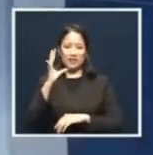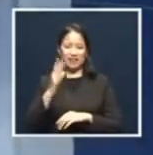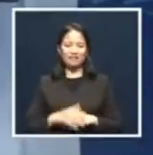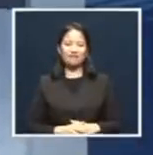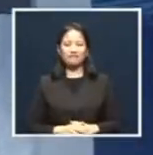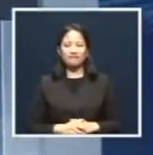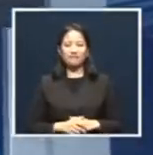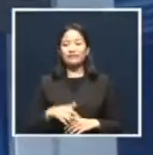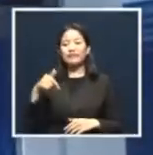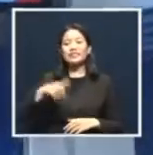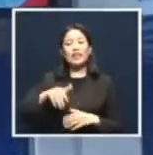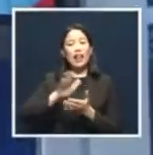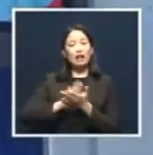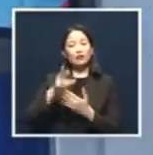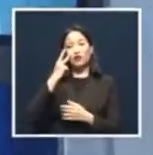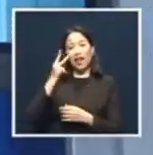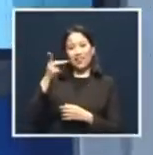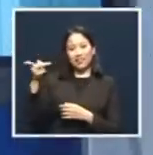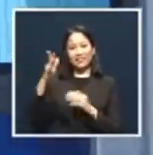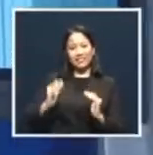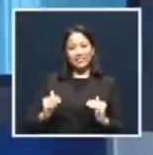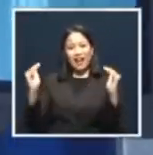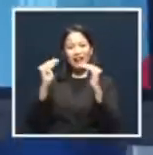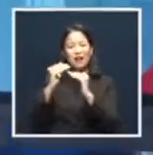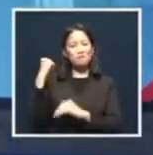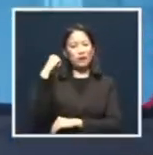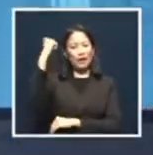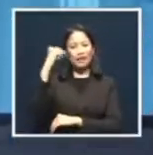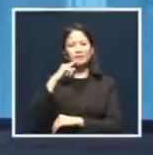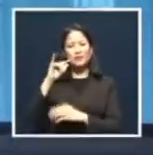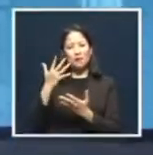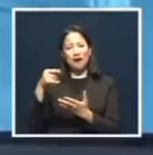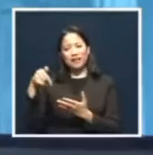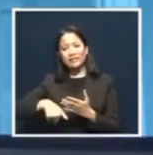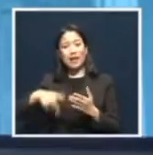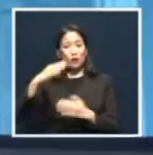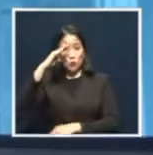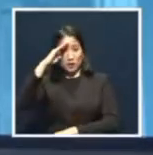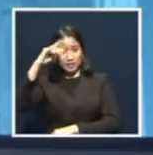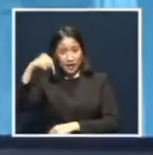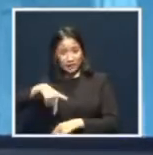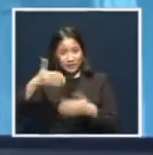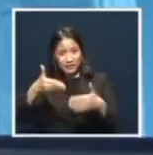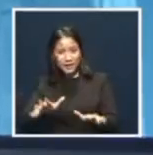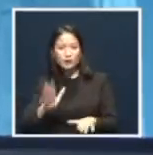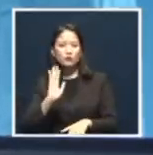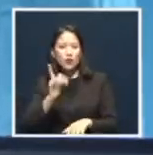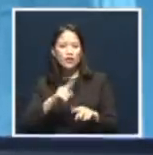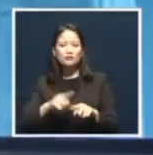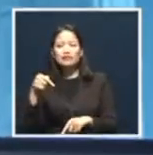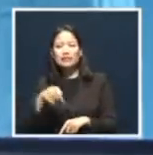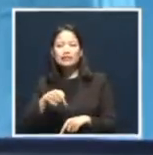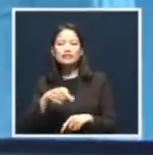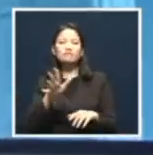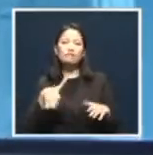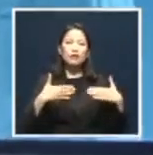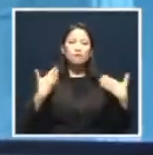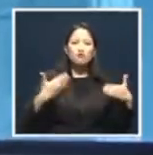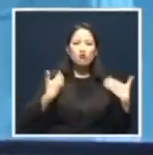saya ajak Anda menuju ke Istana Merdeka. Upacara saat ini memang sudah usai dilakukan, namun apakah rangkaian